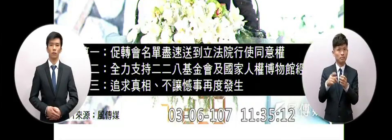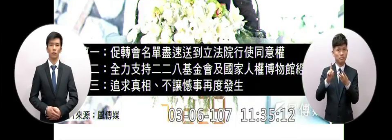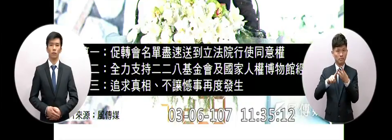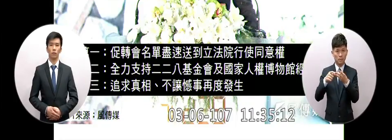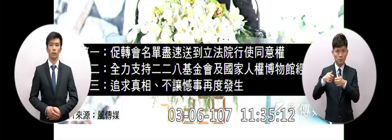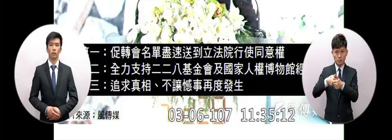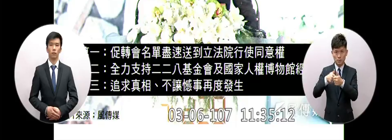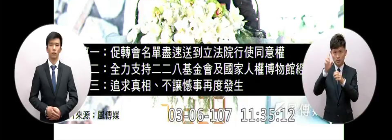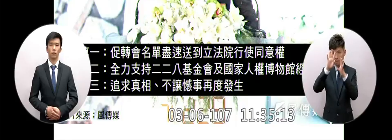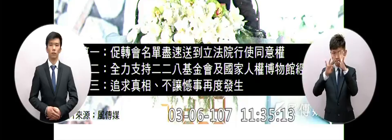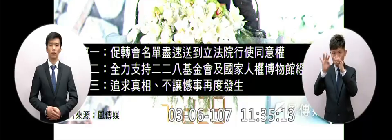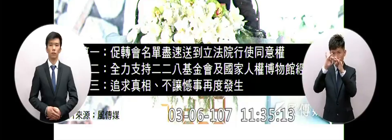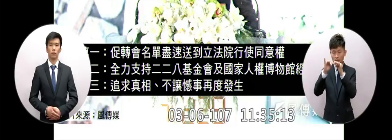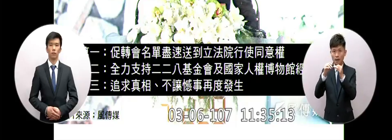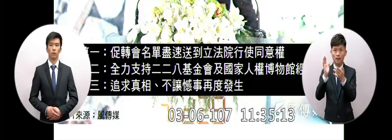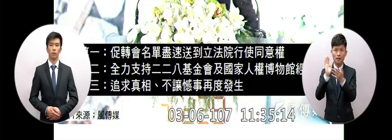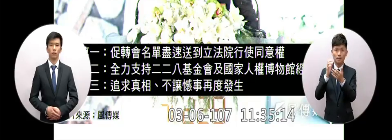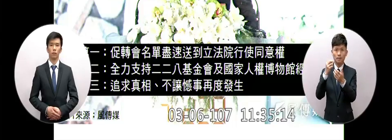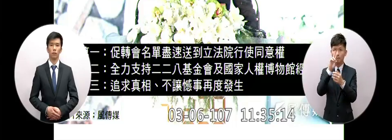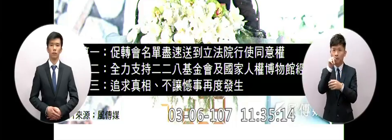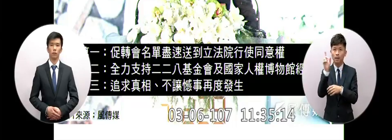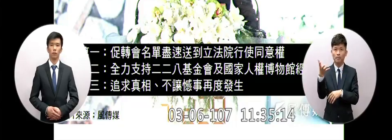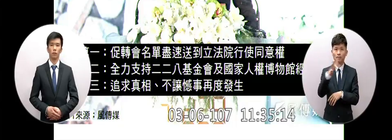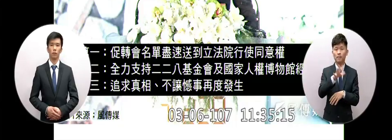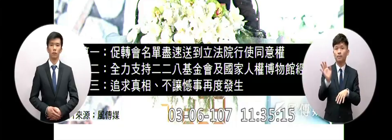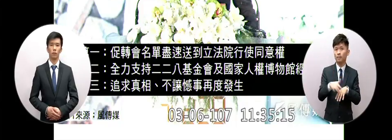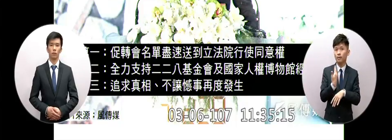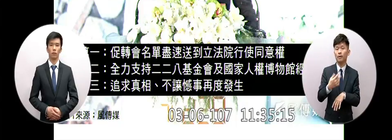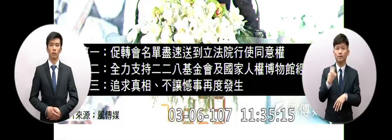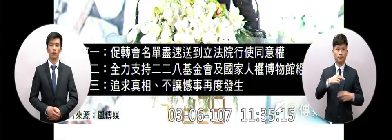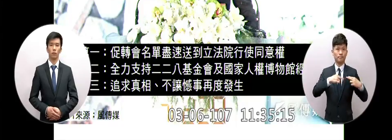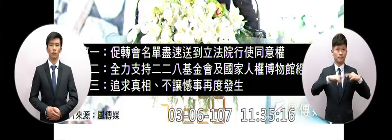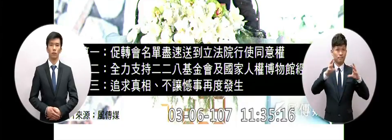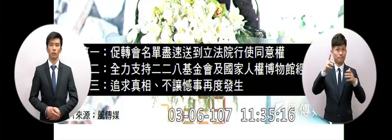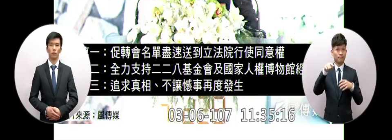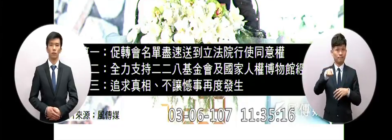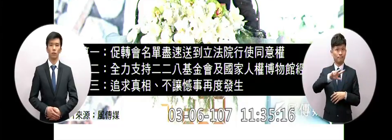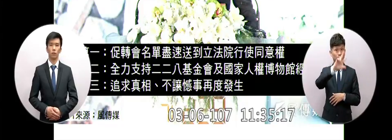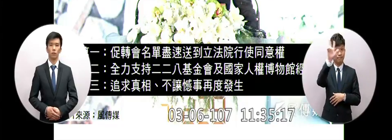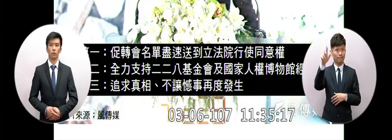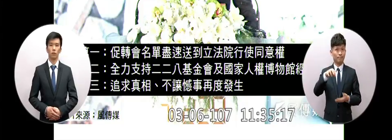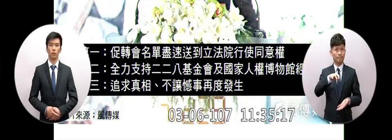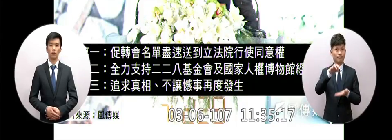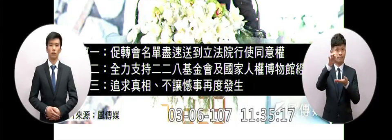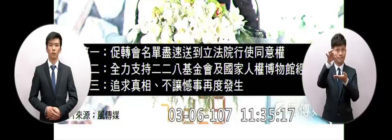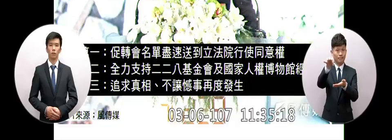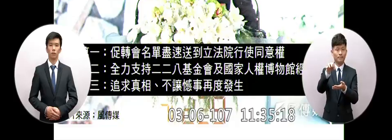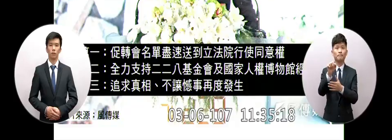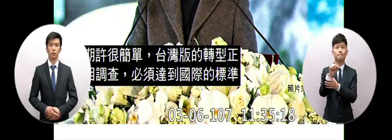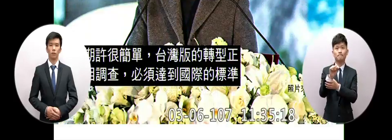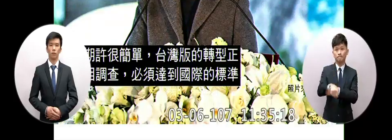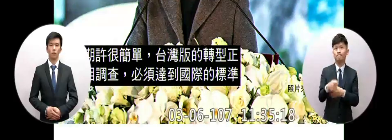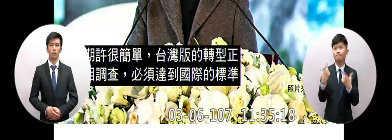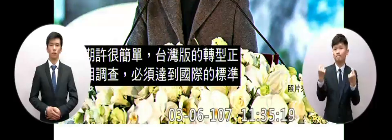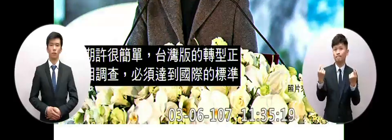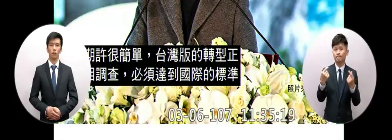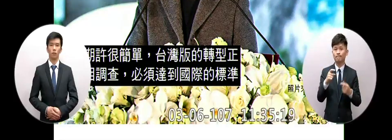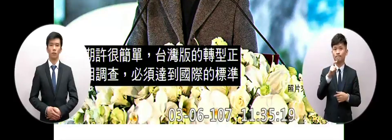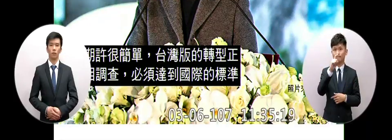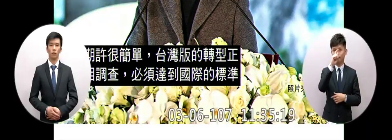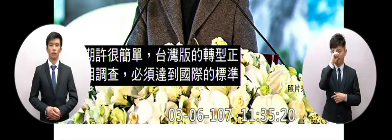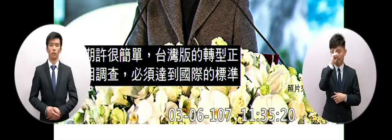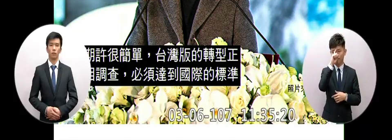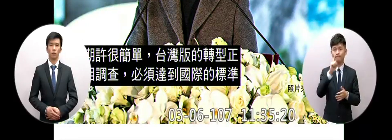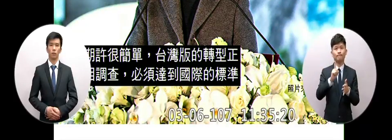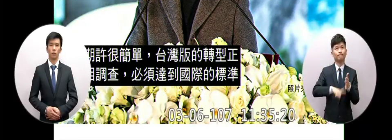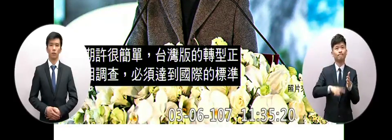让憾事再度发生。那同时呢，我们的总统也在当天也提到，也做了承诺，就是我们的期许